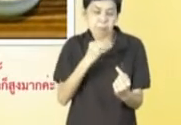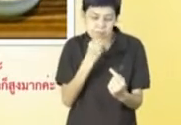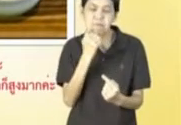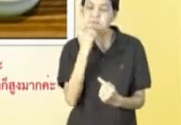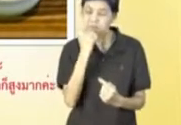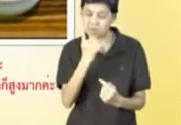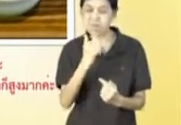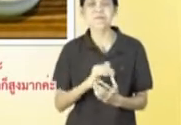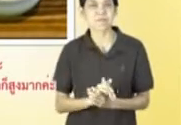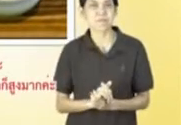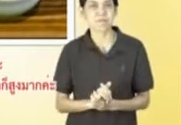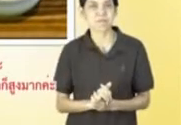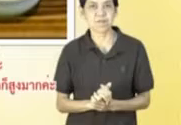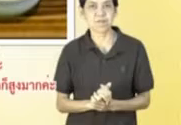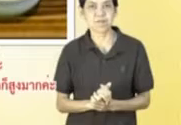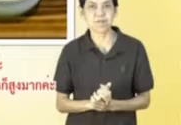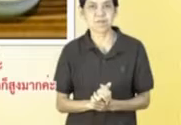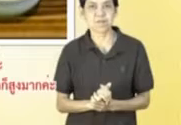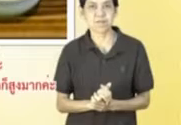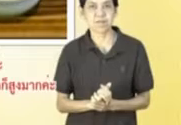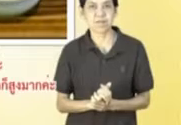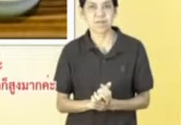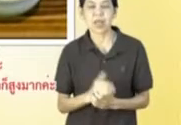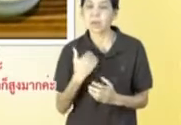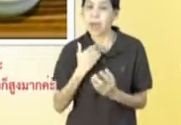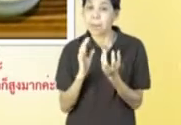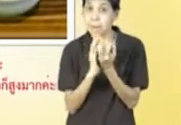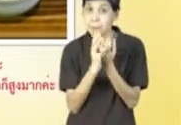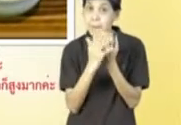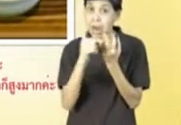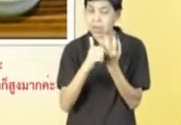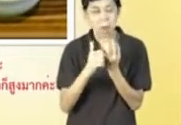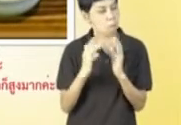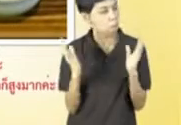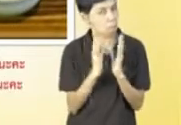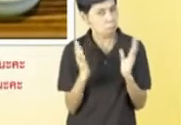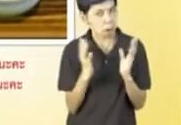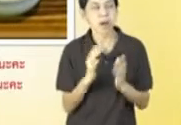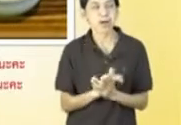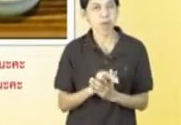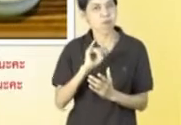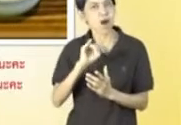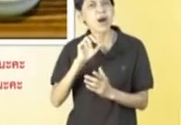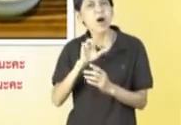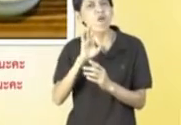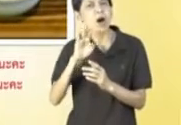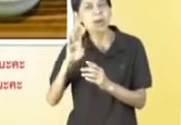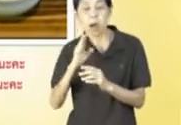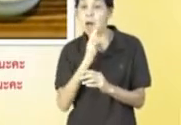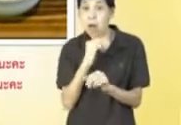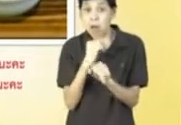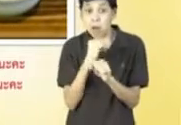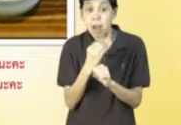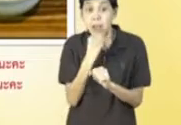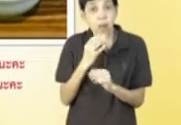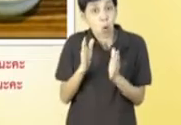ายุค่ะนอกจากนี้แล้วนะคะไฟเบอร์ในใบขี้เหล็กนี่สูงมากค่ะแล้วก็เมื่อเราทานกับ